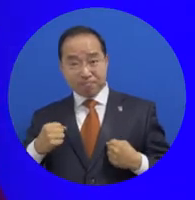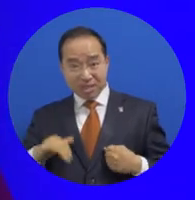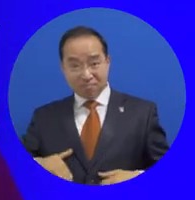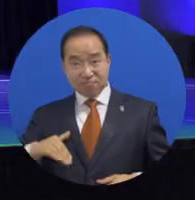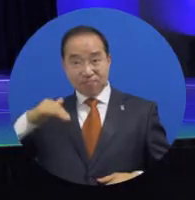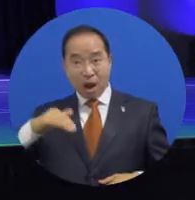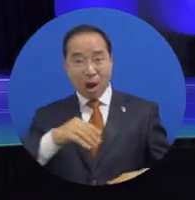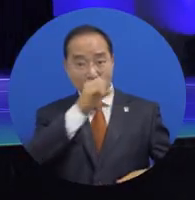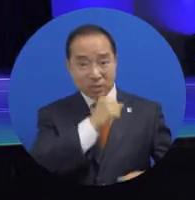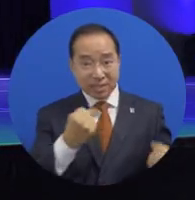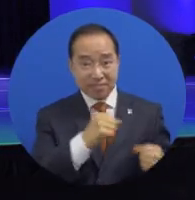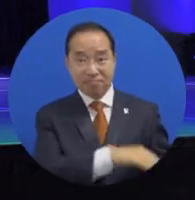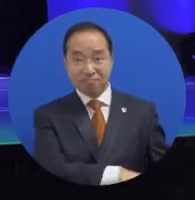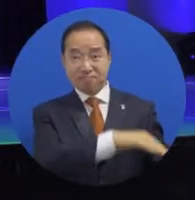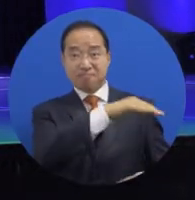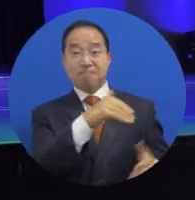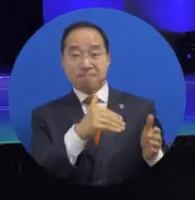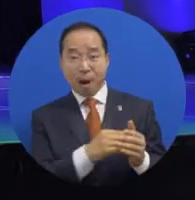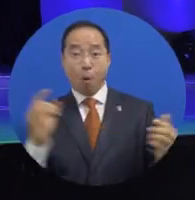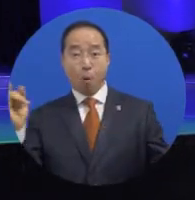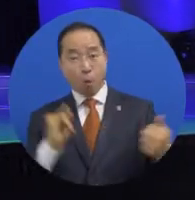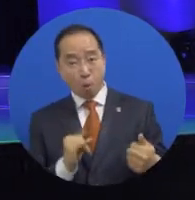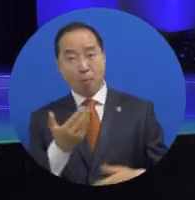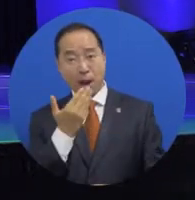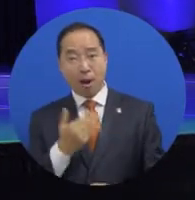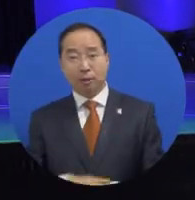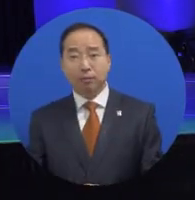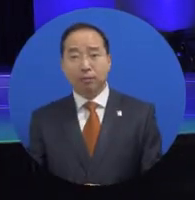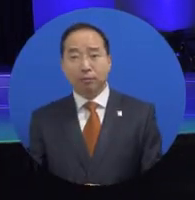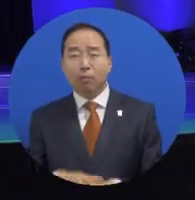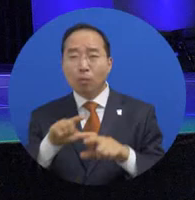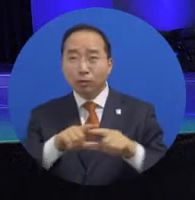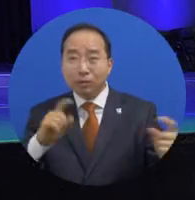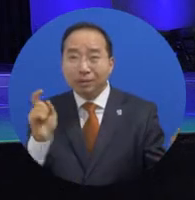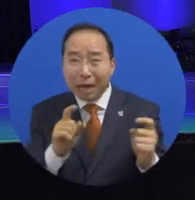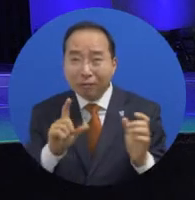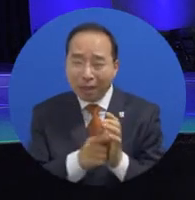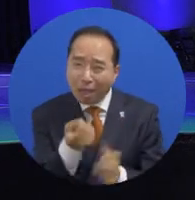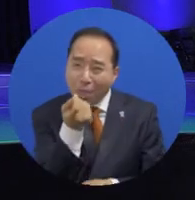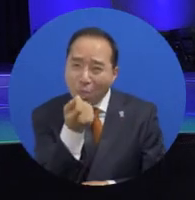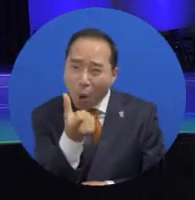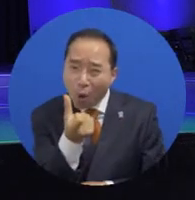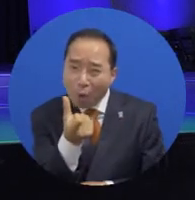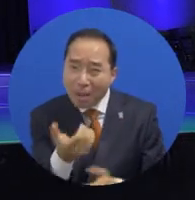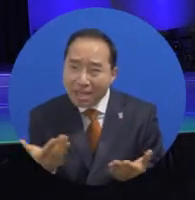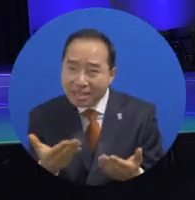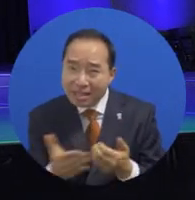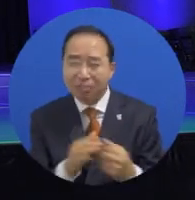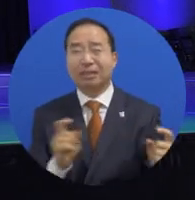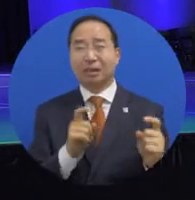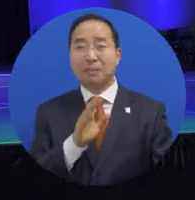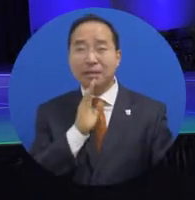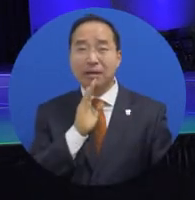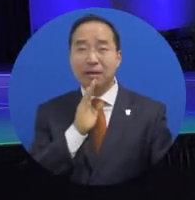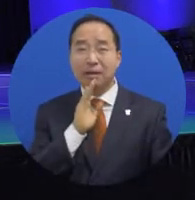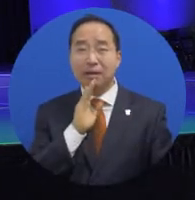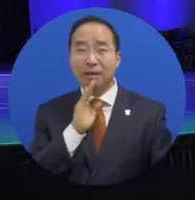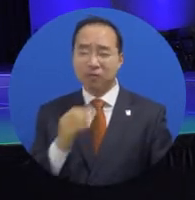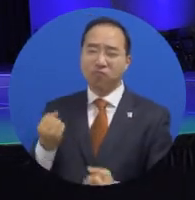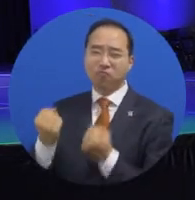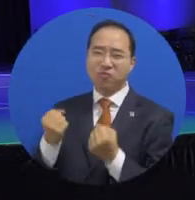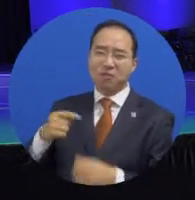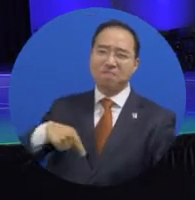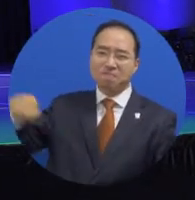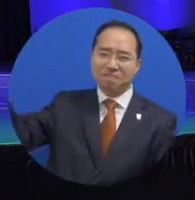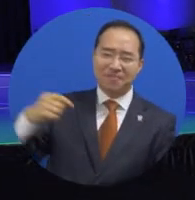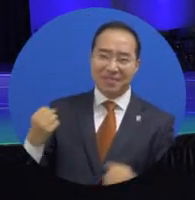생겨난 거죠. 여러분 부부싸움 할 때 굉장히 사소한 것 같고 싸우는 거거든요. 그런데 긍정적인 에너지가 차 있는 상태로